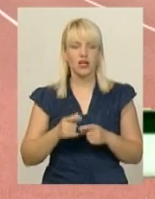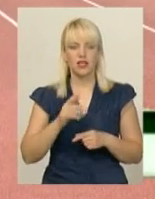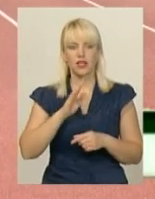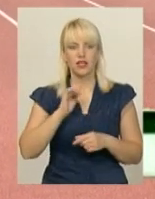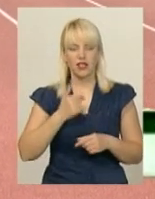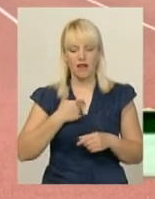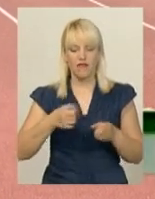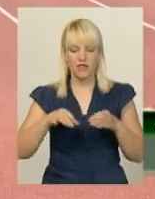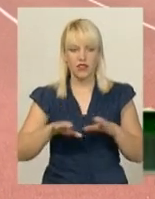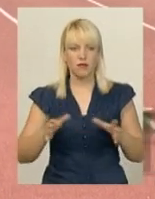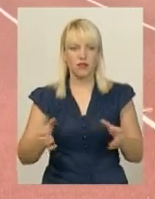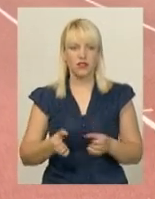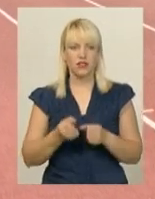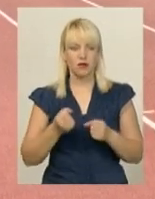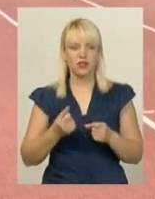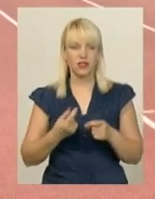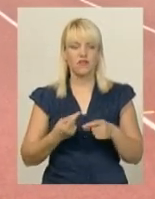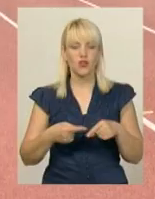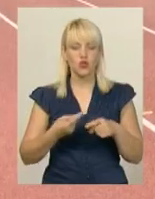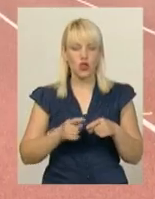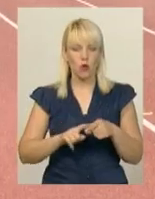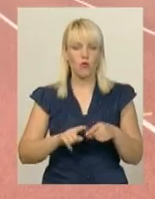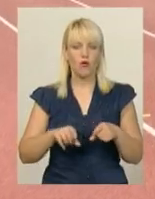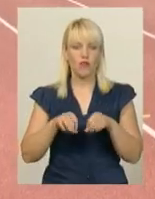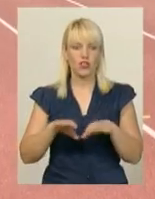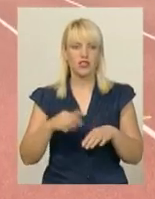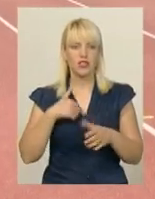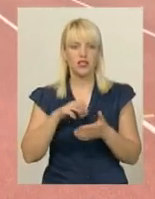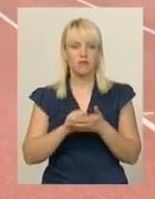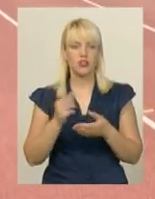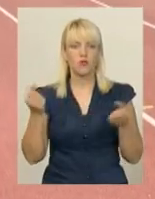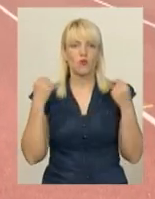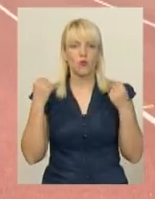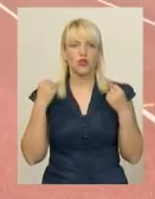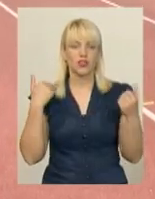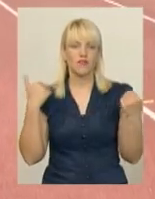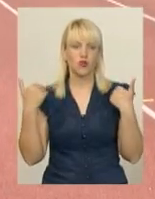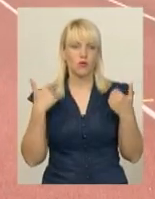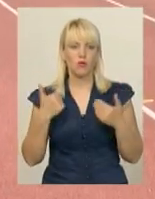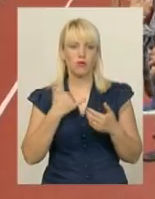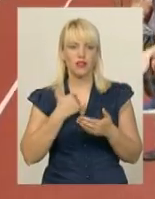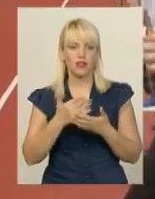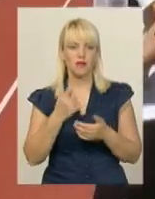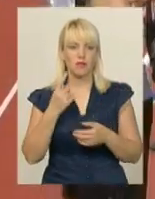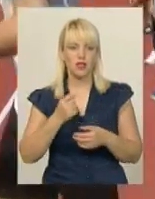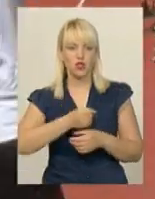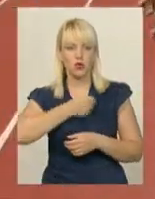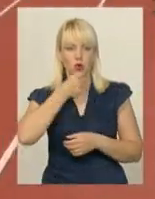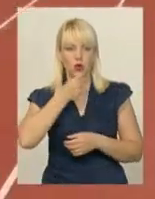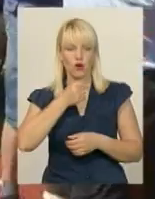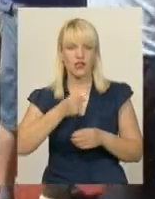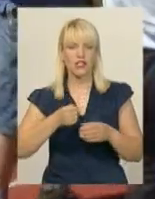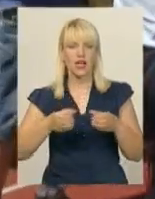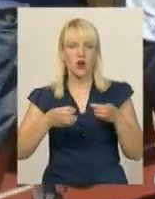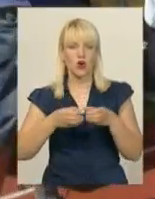цьому рішенні і теж побігла. Я займаюся спортивною гімнастикою, у мене є перший дорослий розряд. Всього у забігу «Зелена